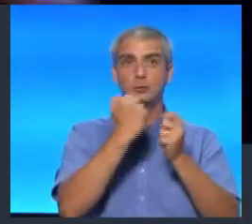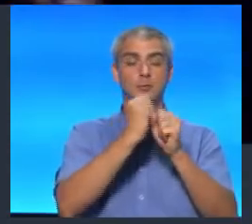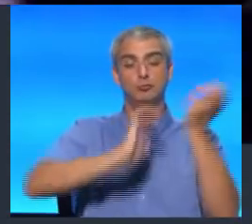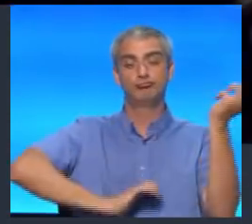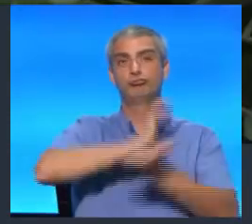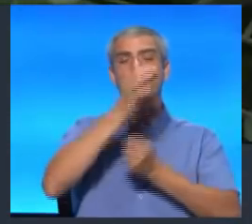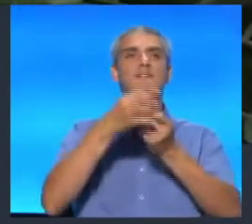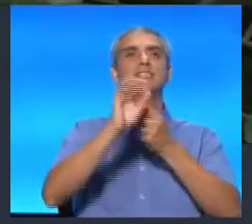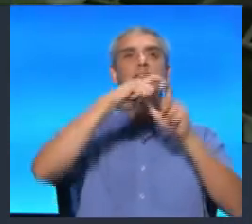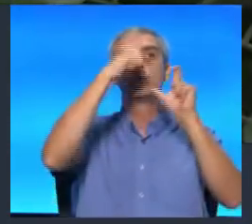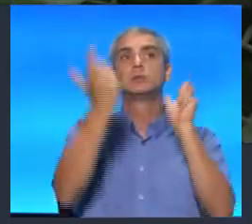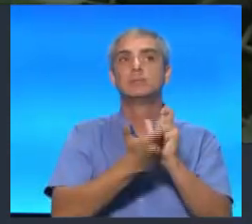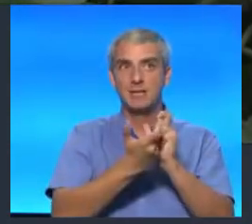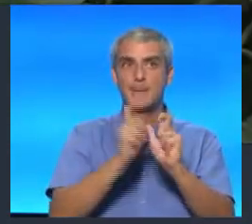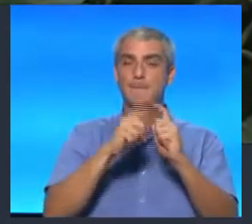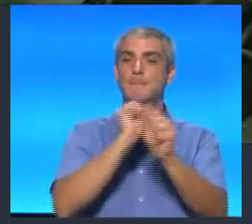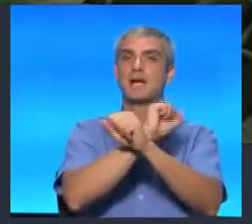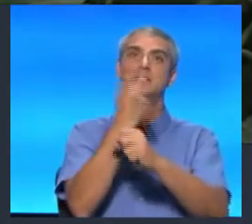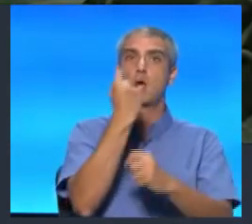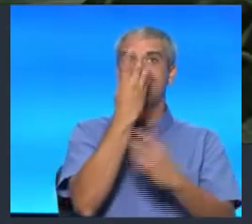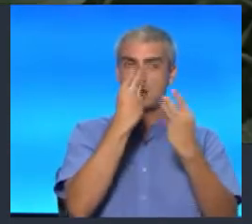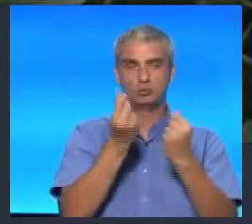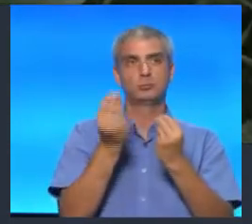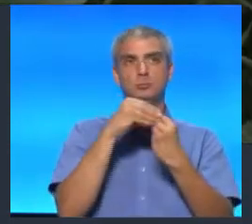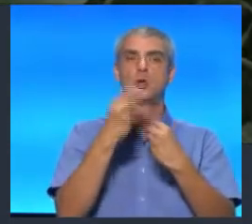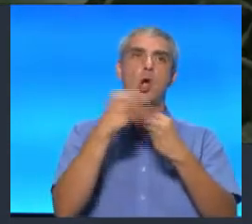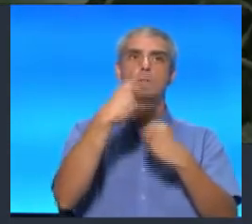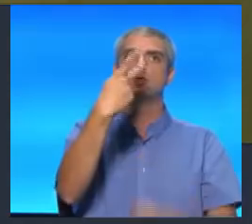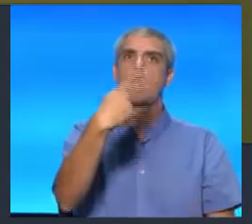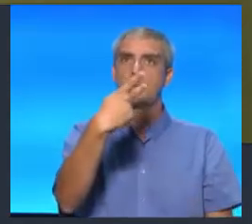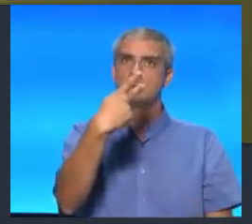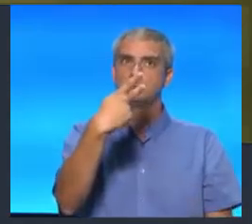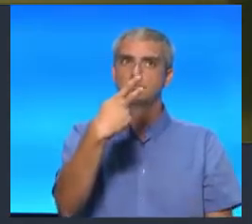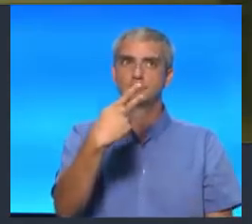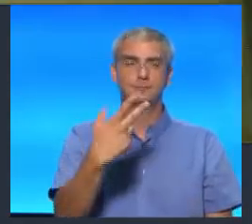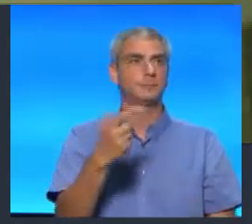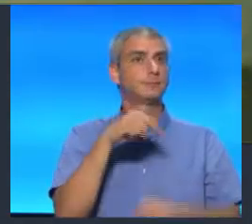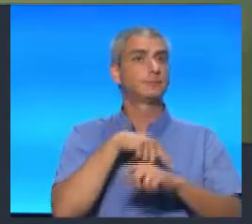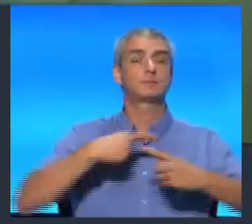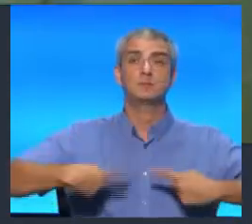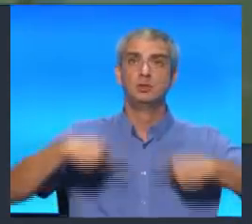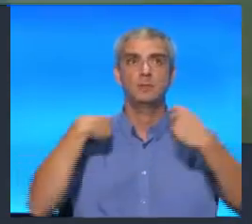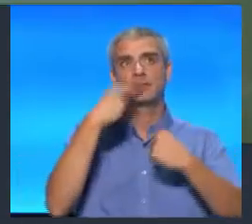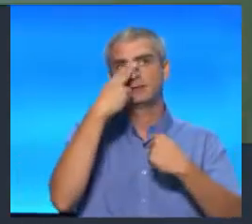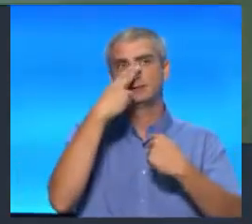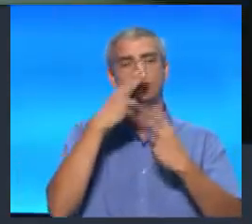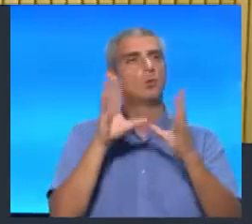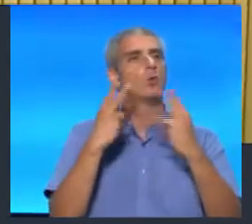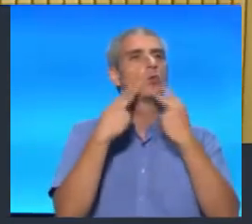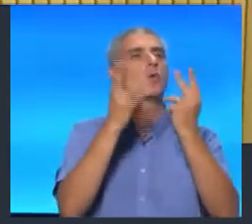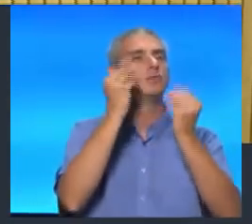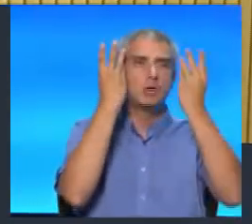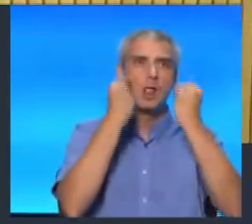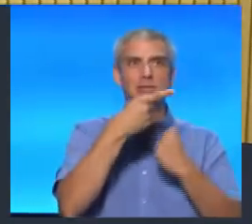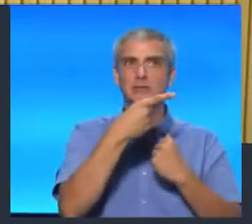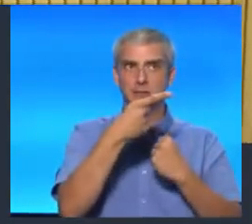והעברת צמיגים. מעצרו של חשוד נוסף הוארך היום ביומיים. במהלך כל היום ניסינו להשיג את תגובת חסידי גור.